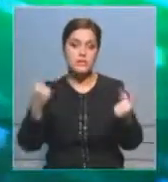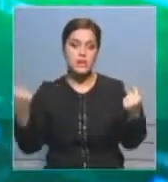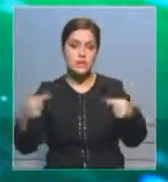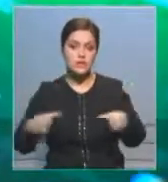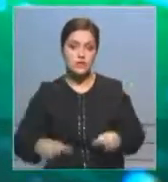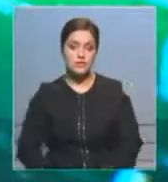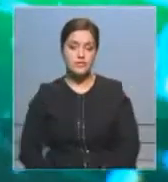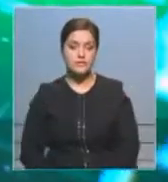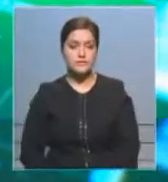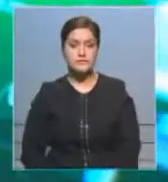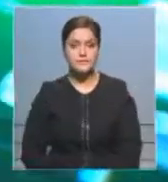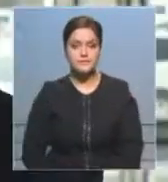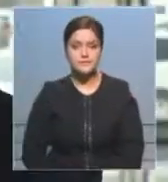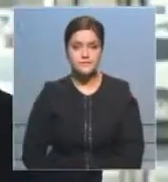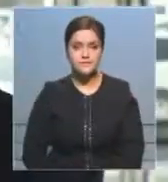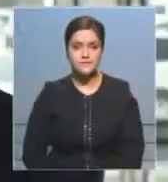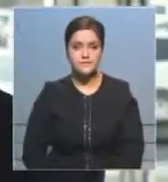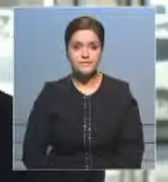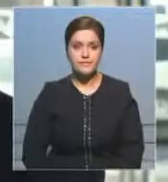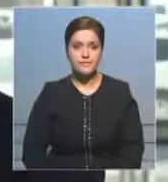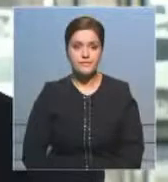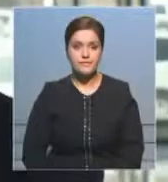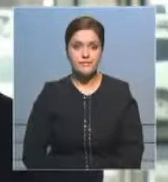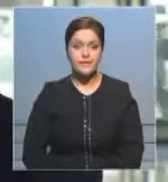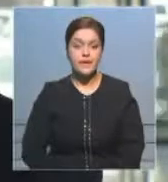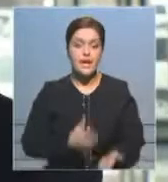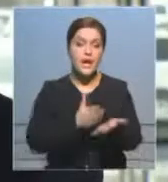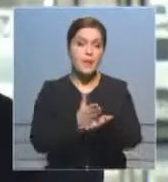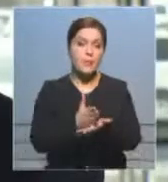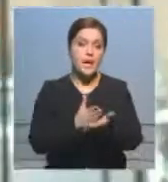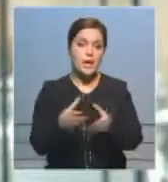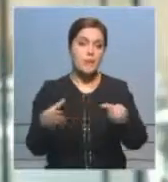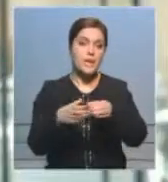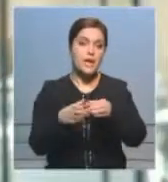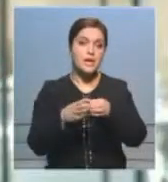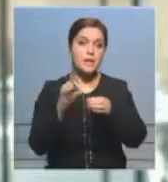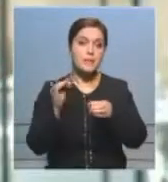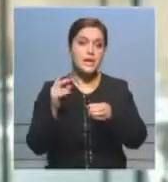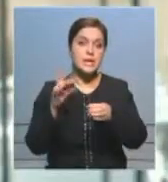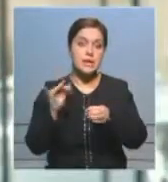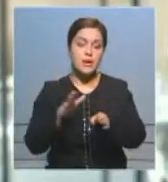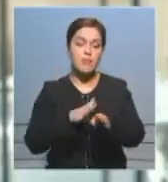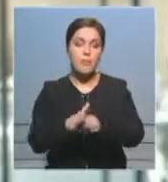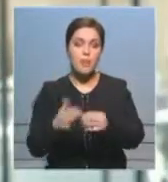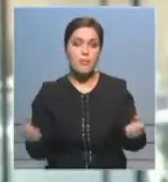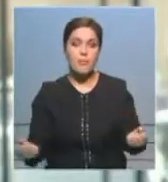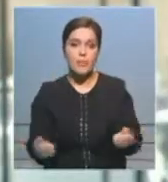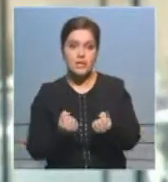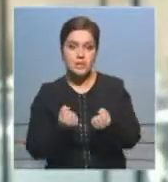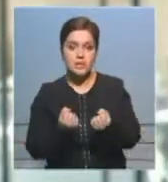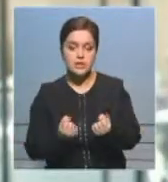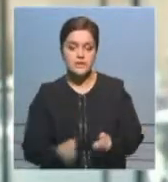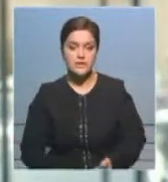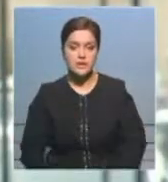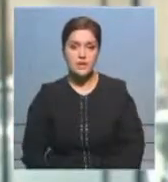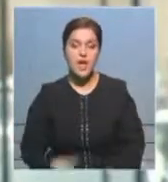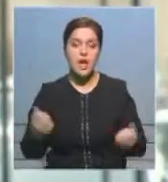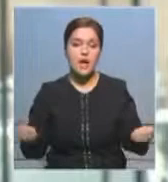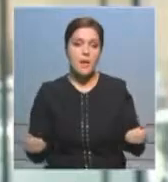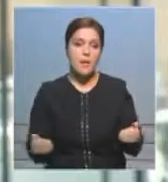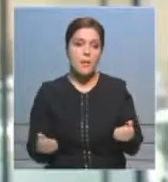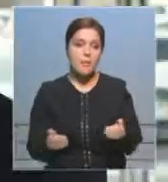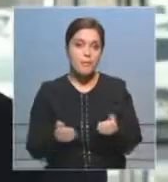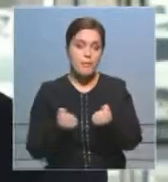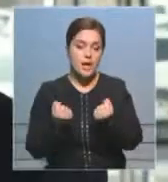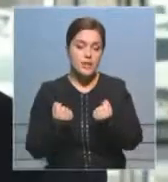кризису политическая партия полностью поддерживает поддерживаем